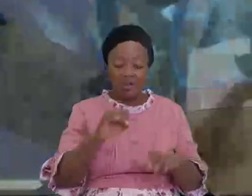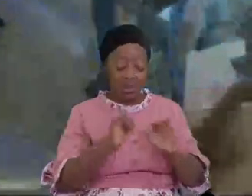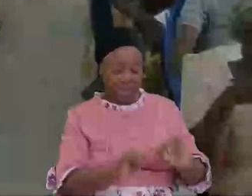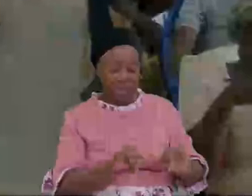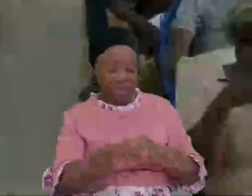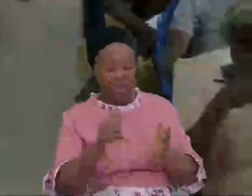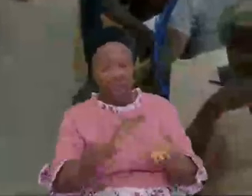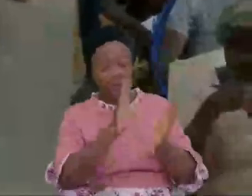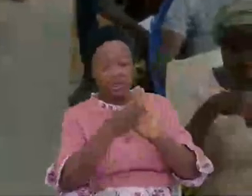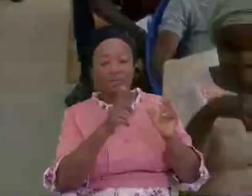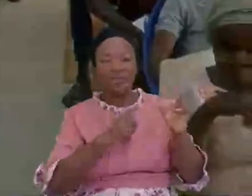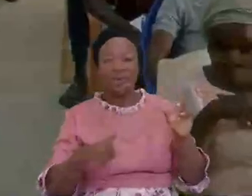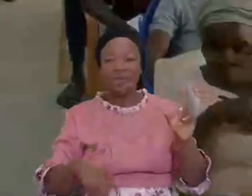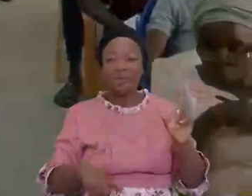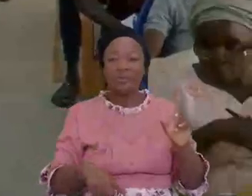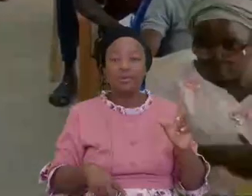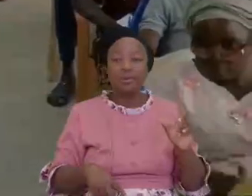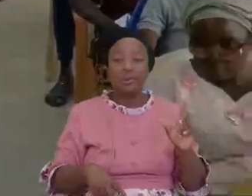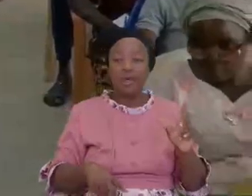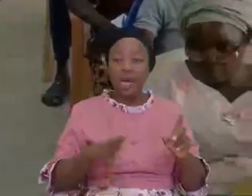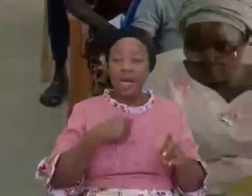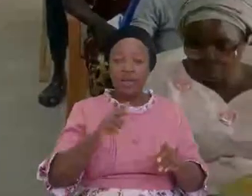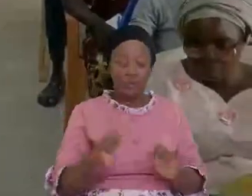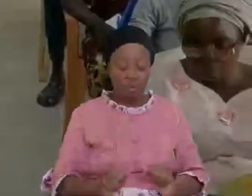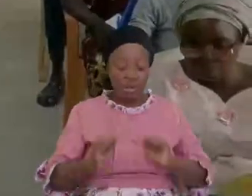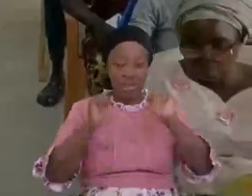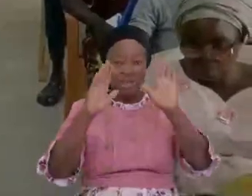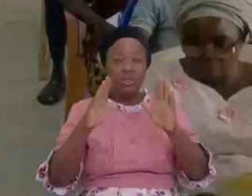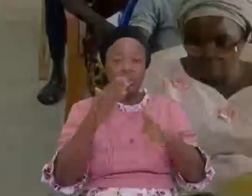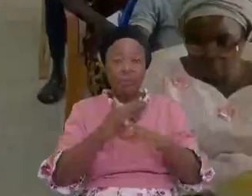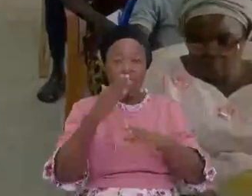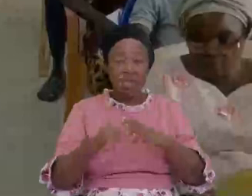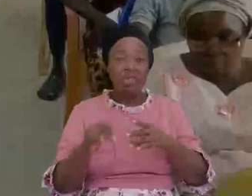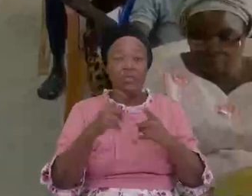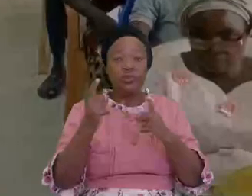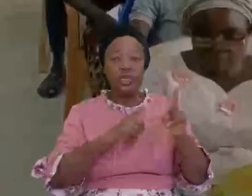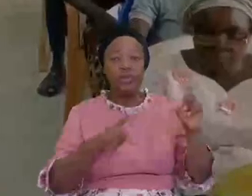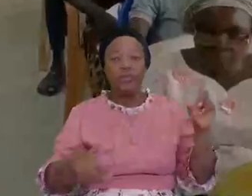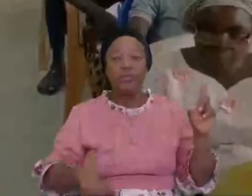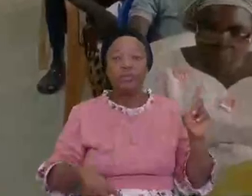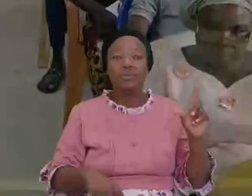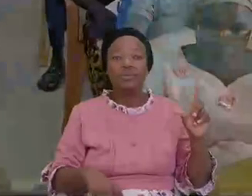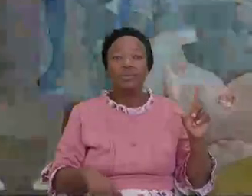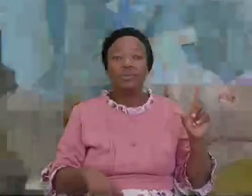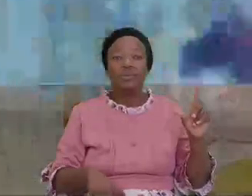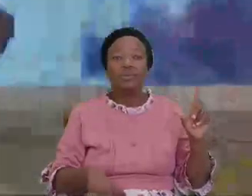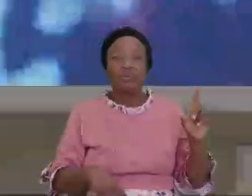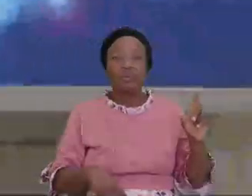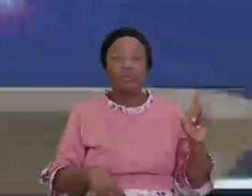et vous restez dans la présence du Seigneur, et vous cédez, vous abandonnez, vous soumettez au Seigneur,